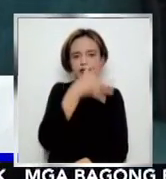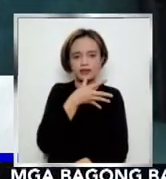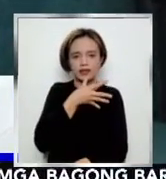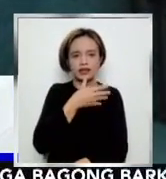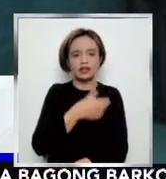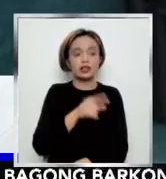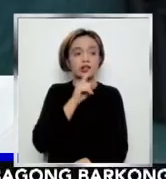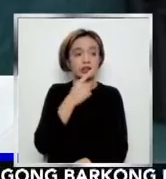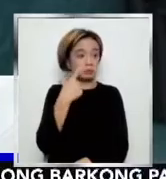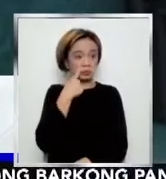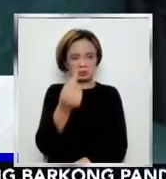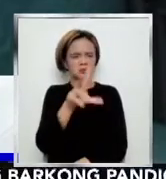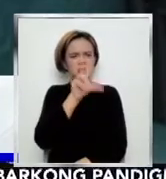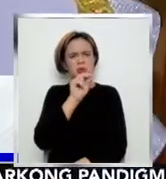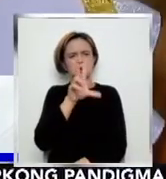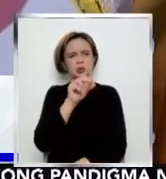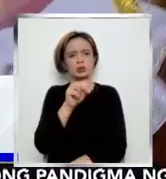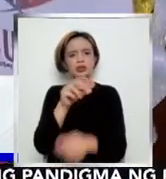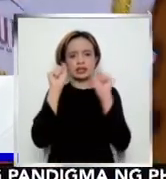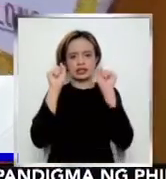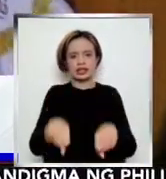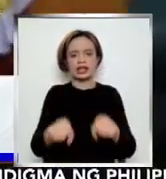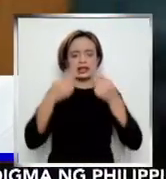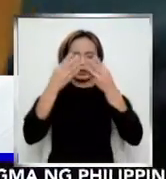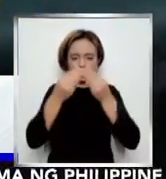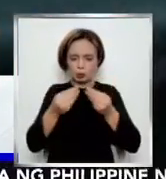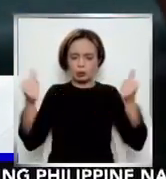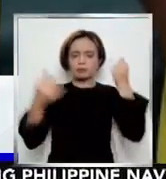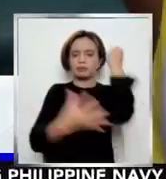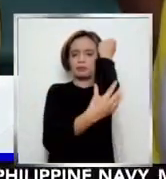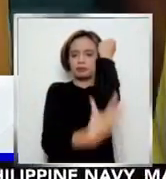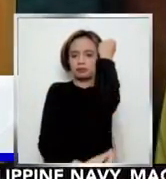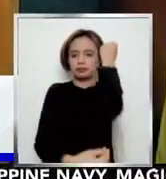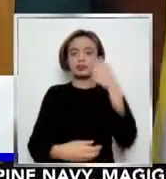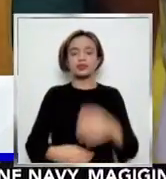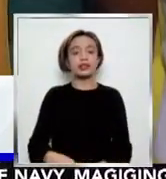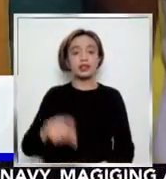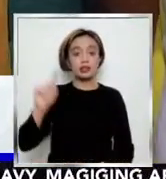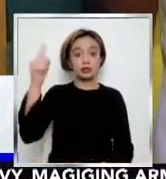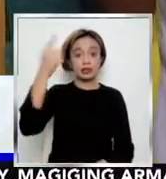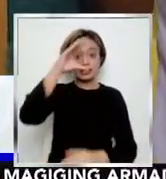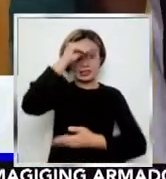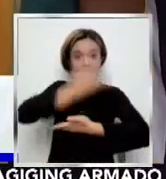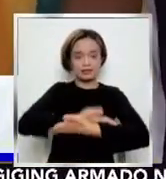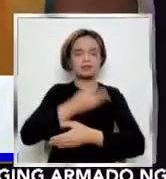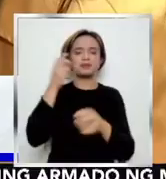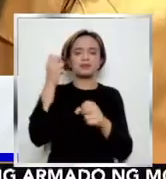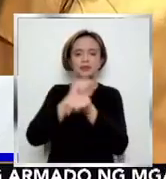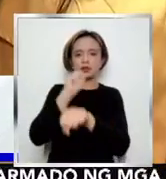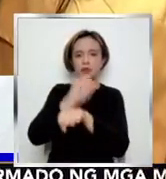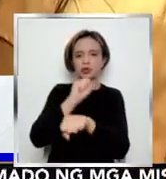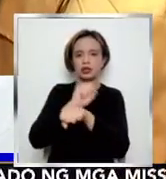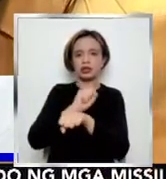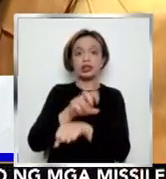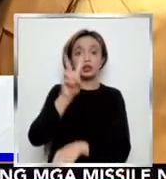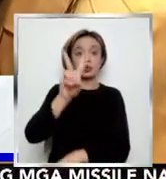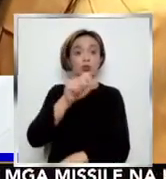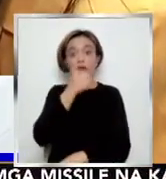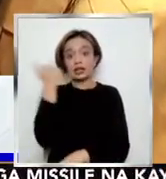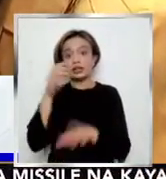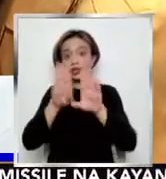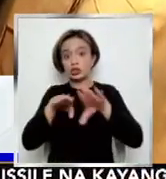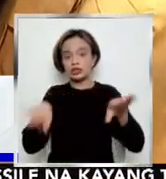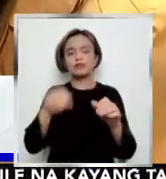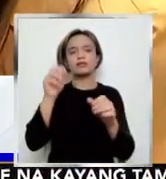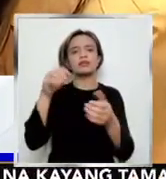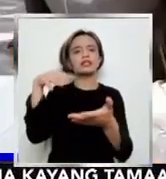na makakatawid ka sa kahirapan. Nagtatrabaho na rin ang panganay ni Jean habang nasa high school pa ang dalawang anak pero kaya na raw nilang